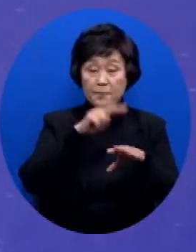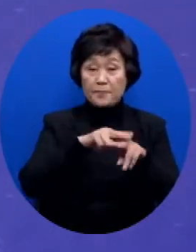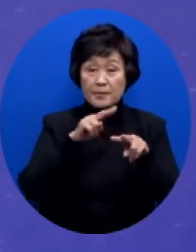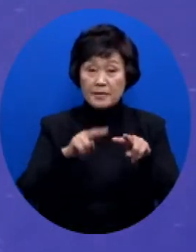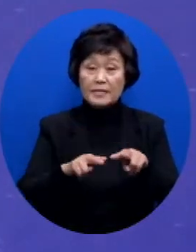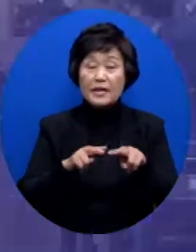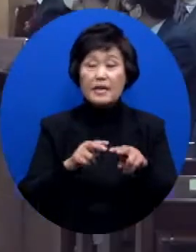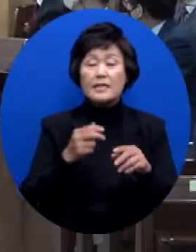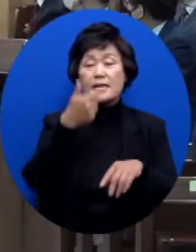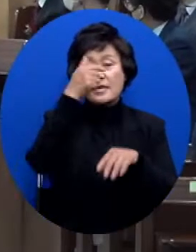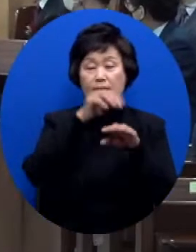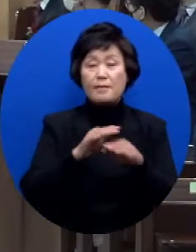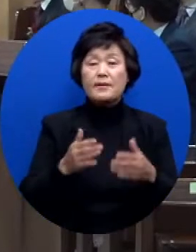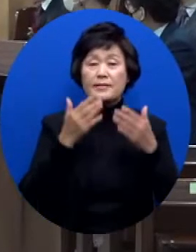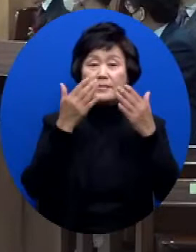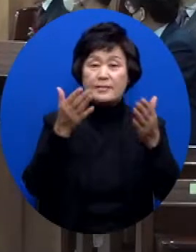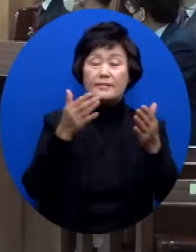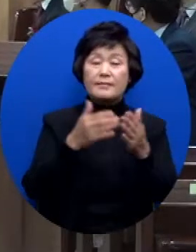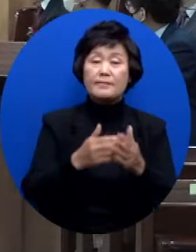드렸습니다.